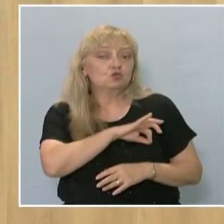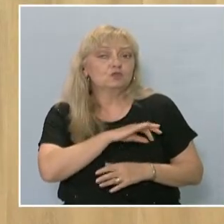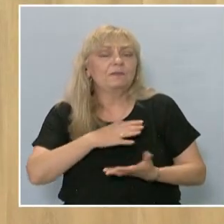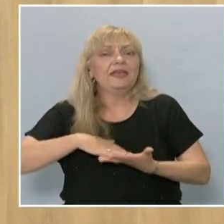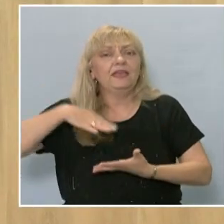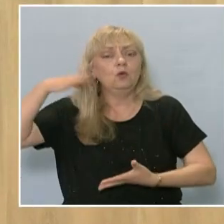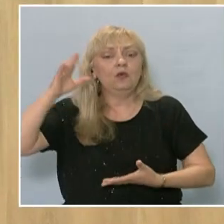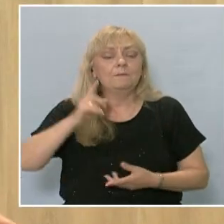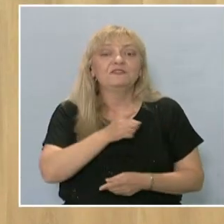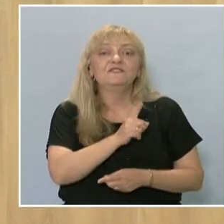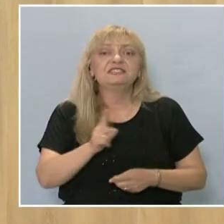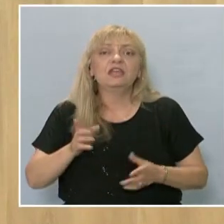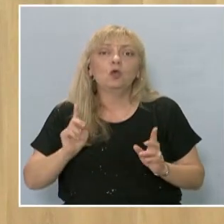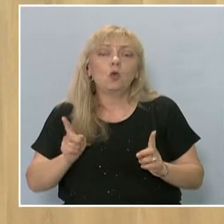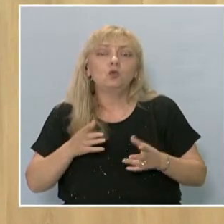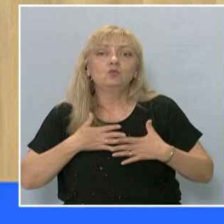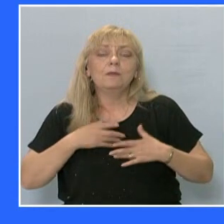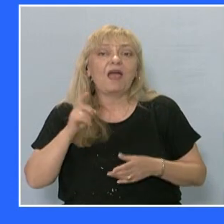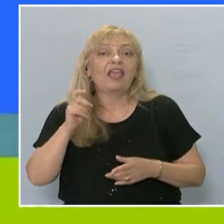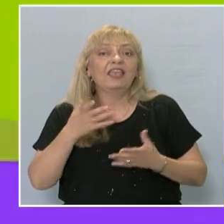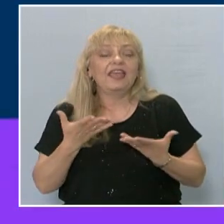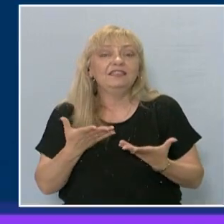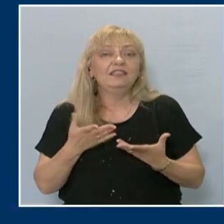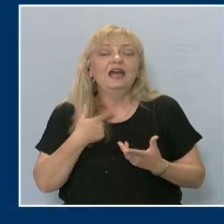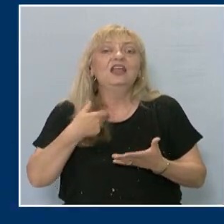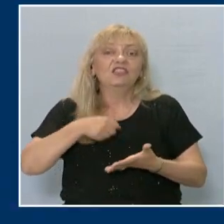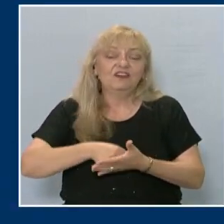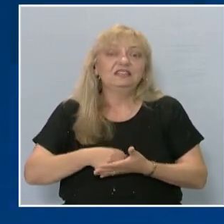всеки има гений който има гений твърдя аз че е гений